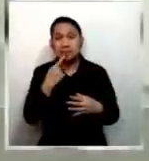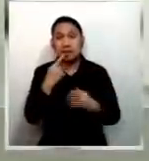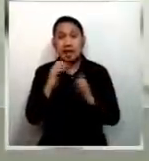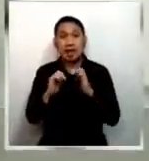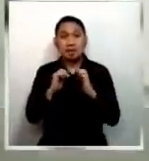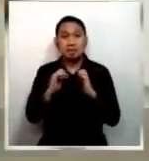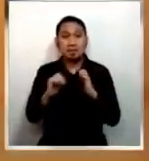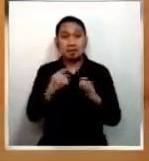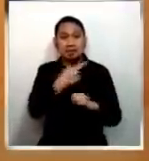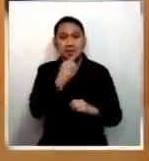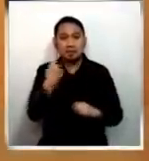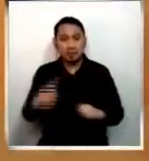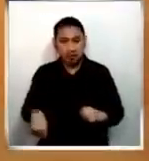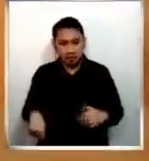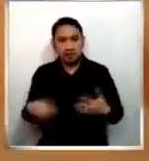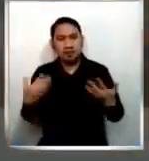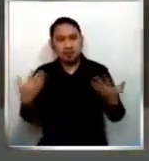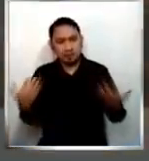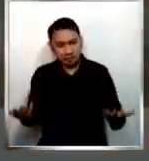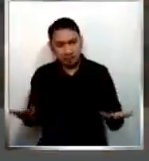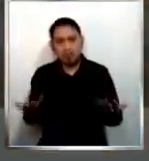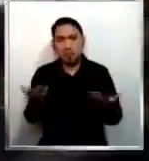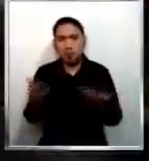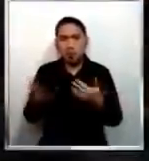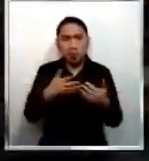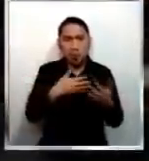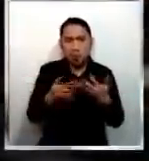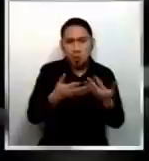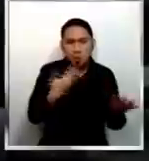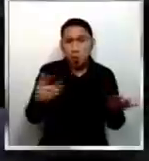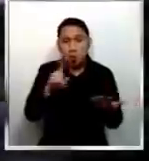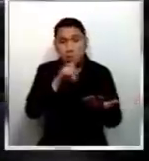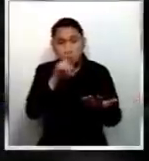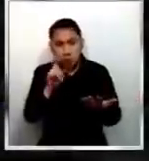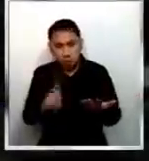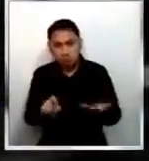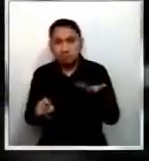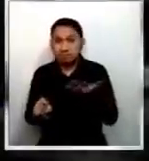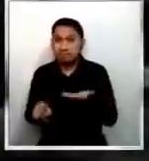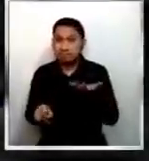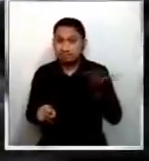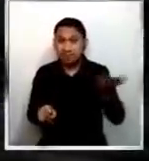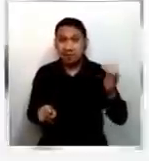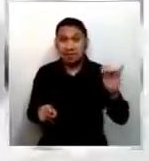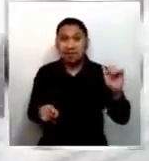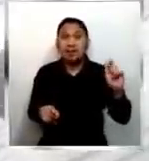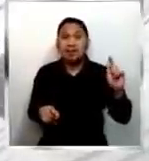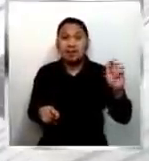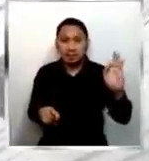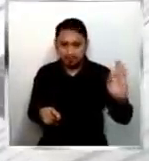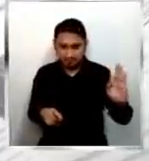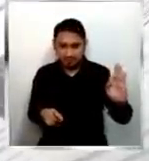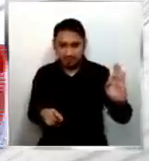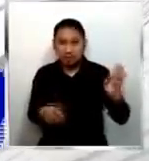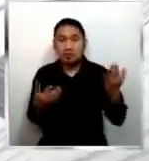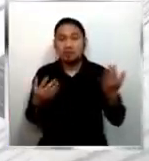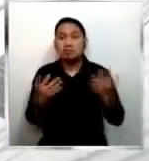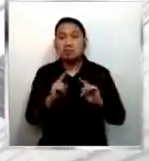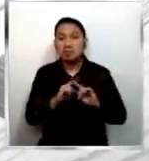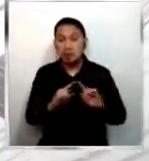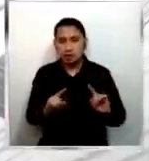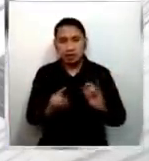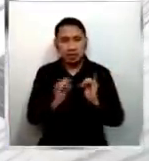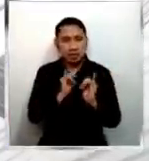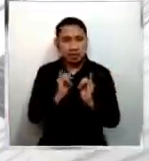ipinauubayan na nila ang anumang katanungan kaugnay sa vaccine sa Interagency Task Force sa Pilipinas. Pero sa isang pahayag mula sa Office